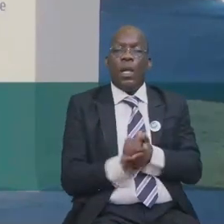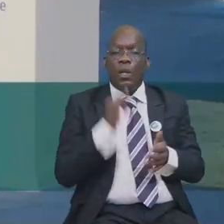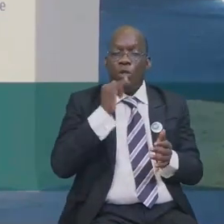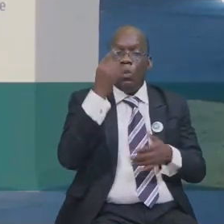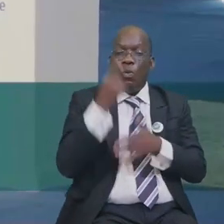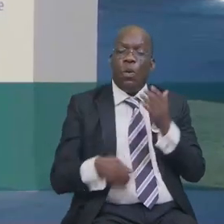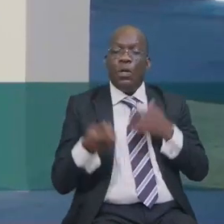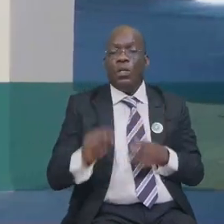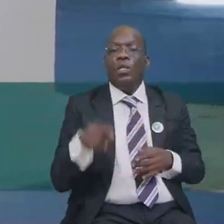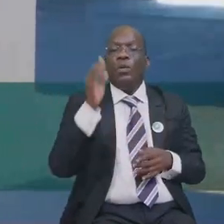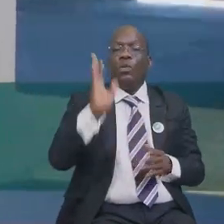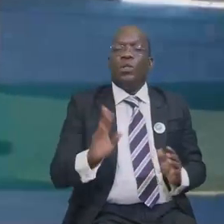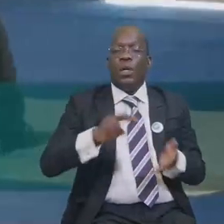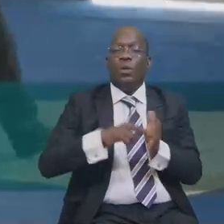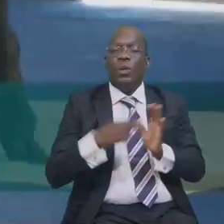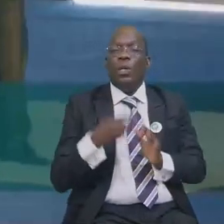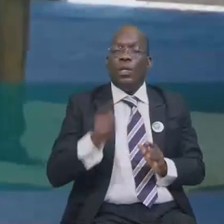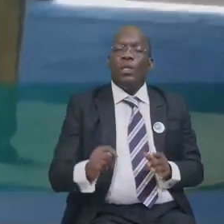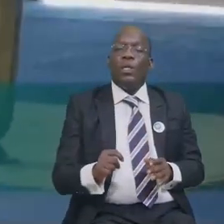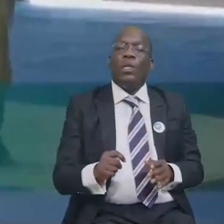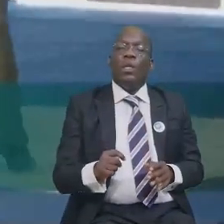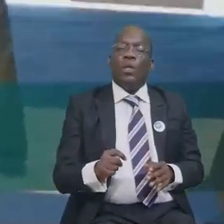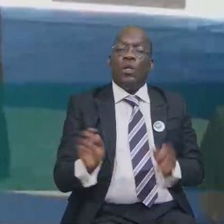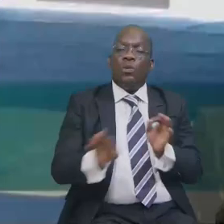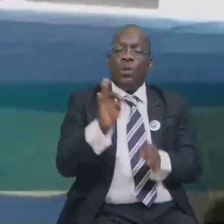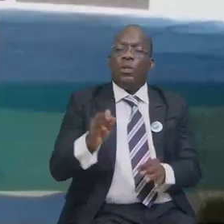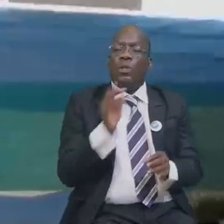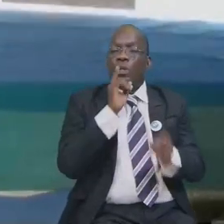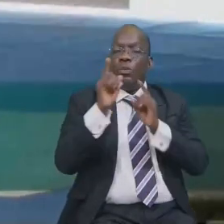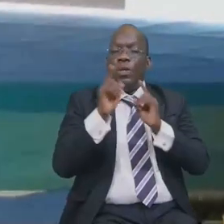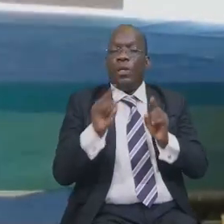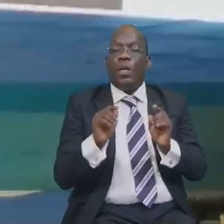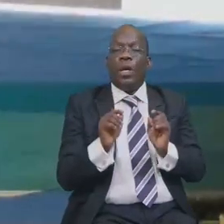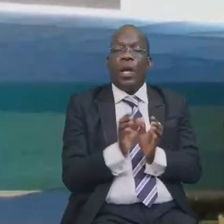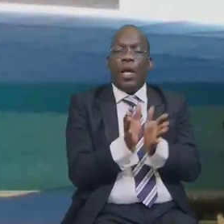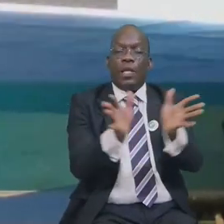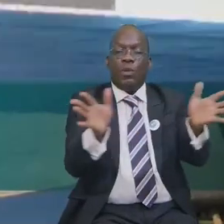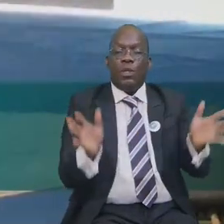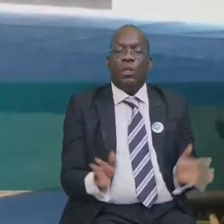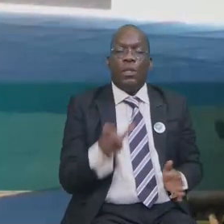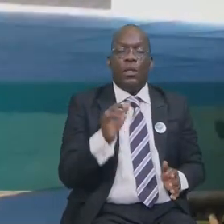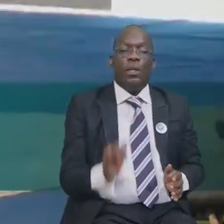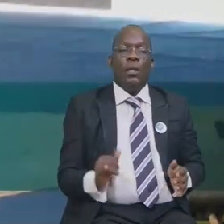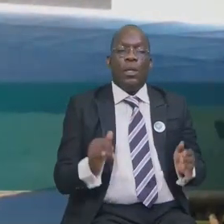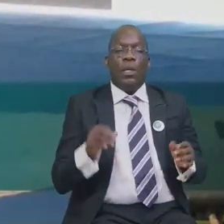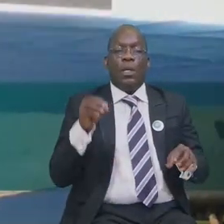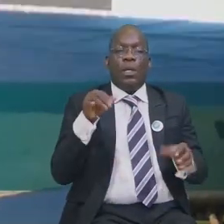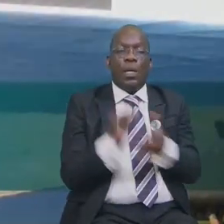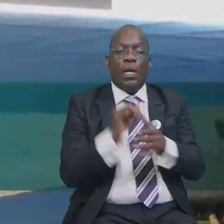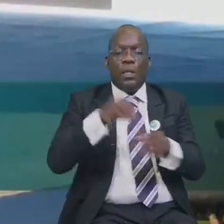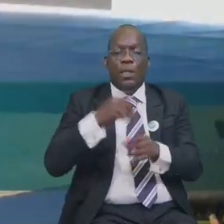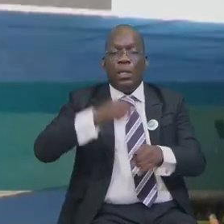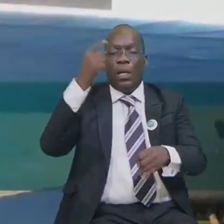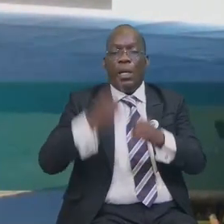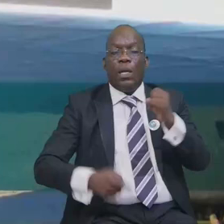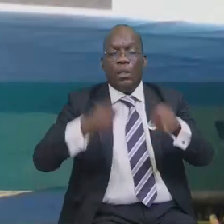dire. L'Esprit dit expressément que dans les derniers temps, quelques-uns abandonneront